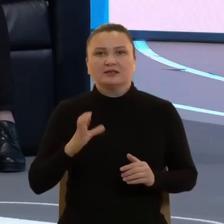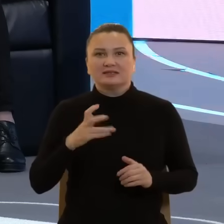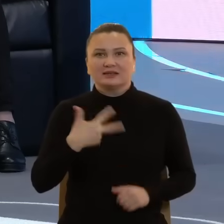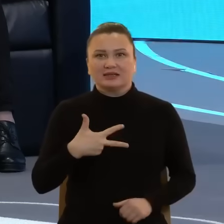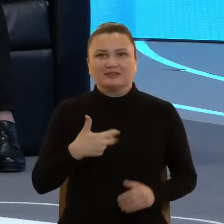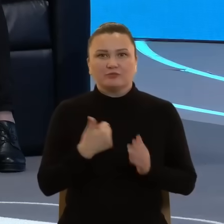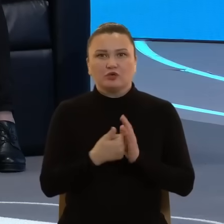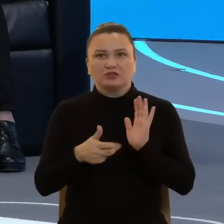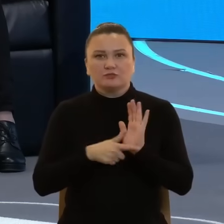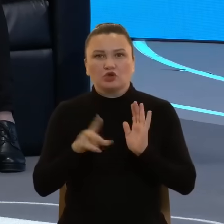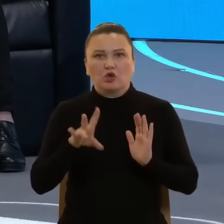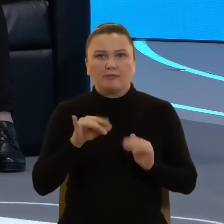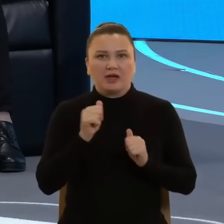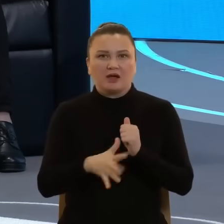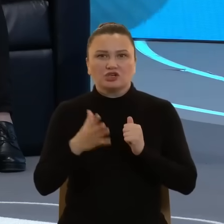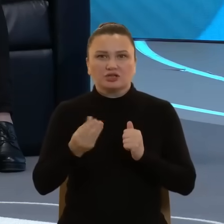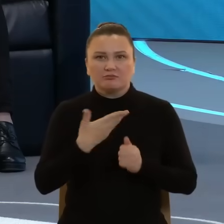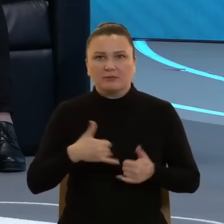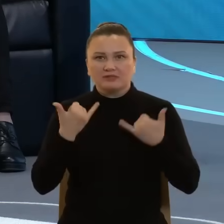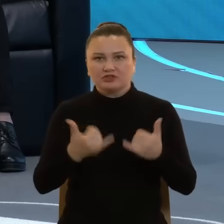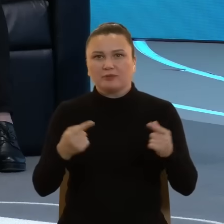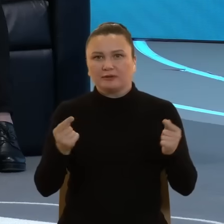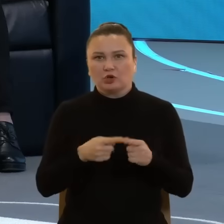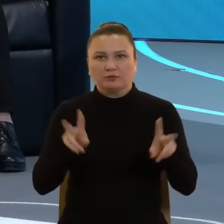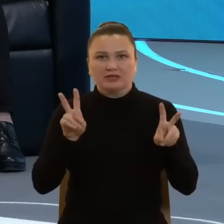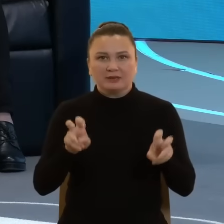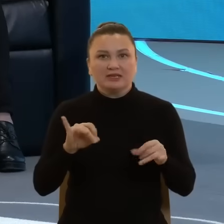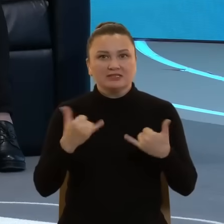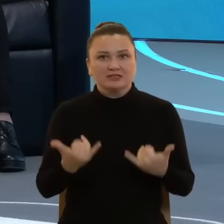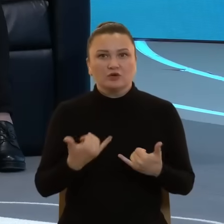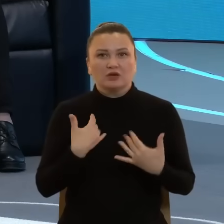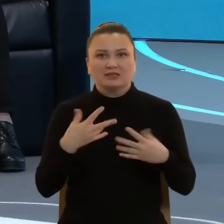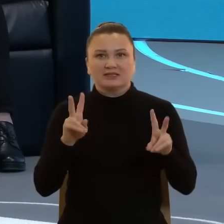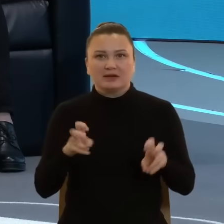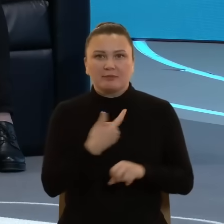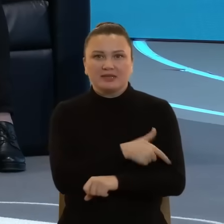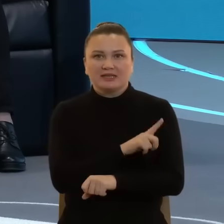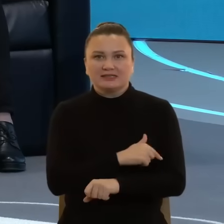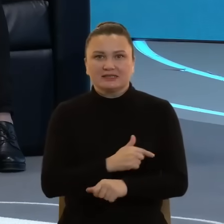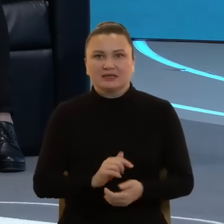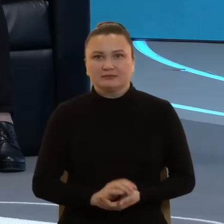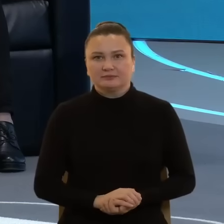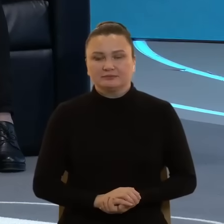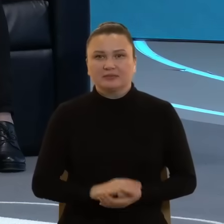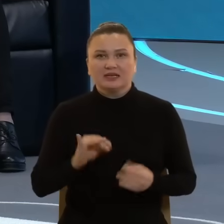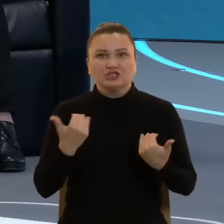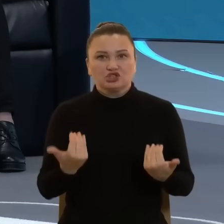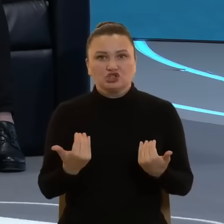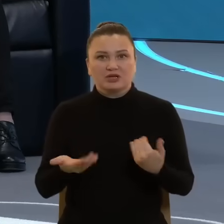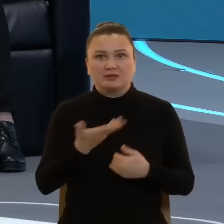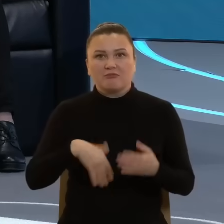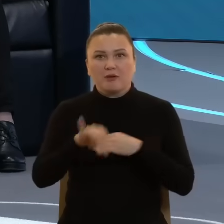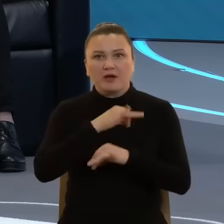30 октября по 7 ноября каждый день мы посвящаем определенной теме. И сегодня эта тема – медицина. И прямо сейчас